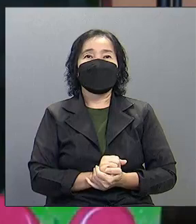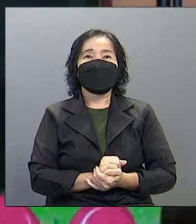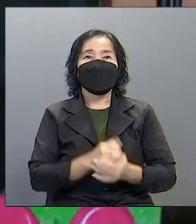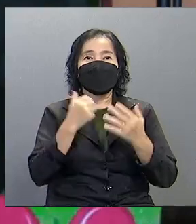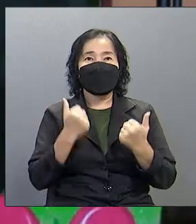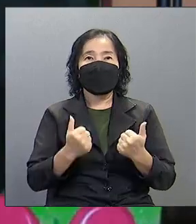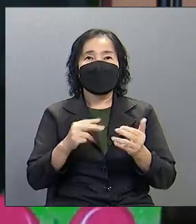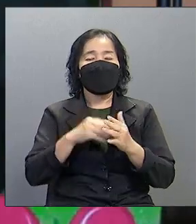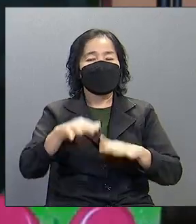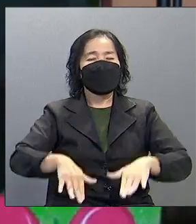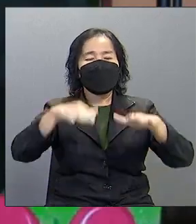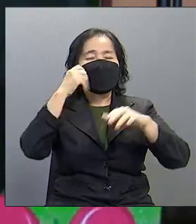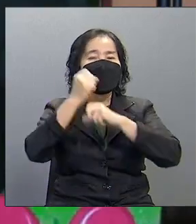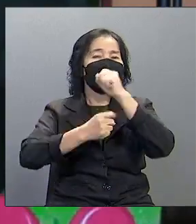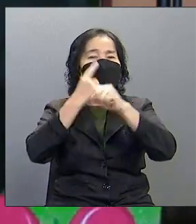แล้วมจะถวมทุกปี